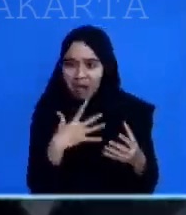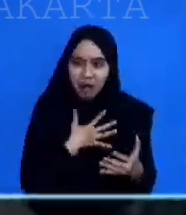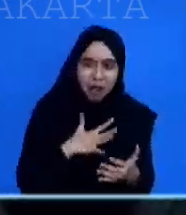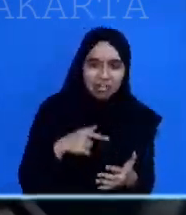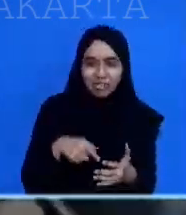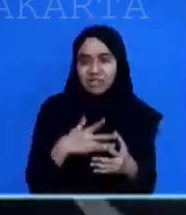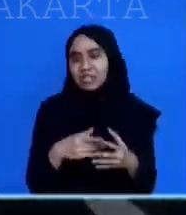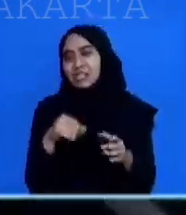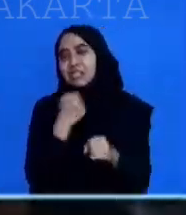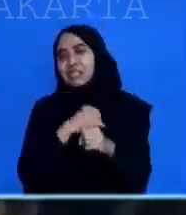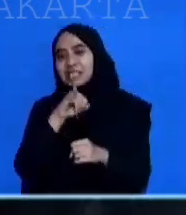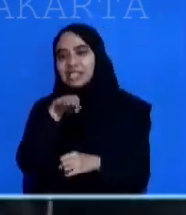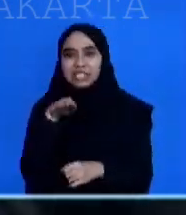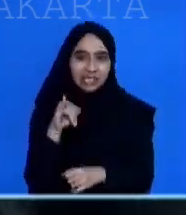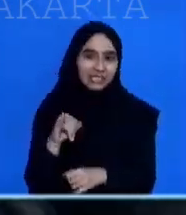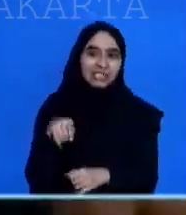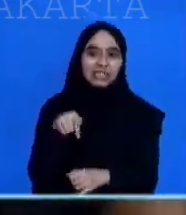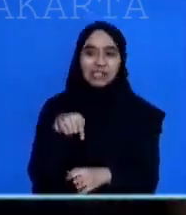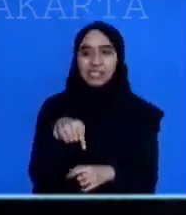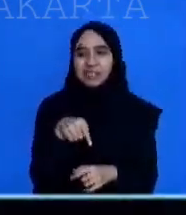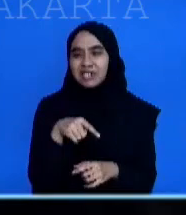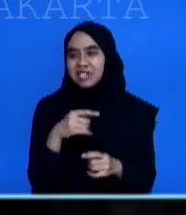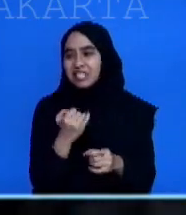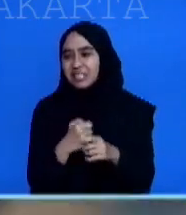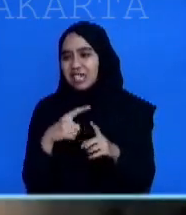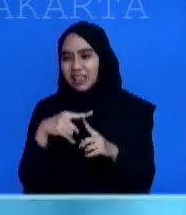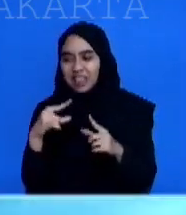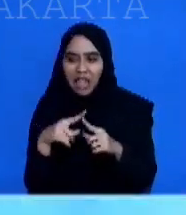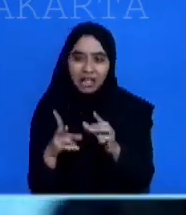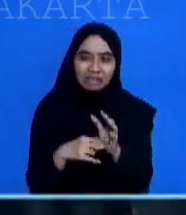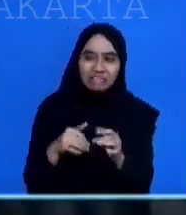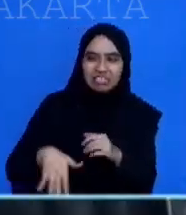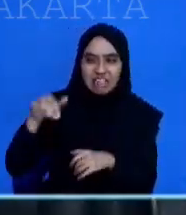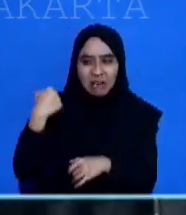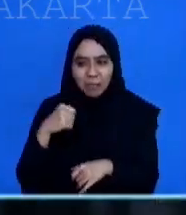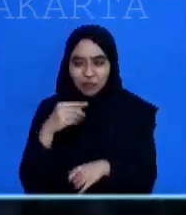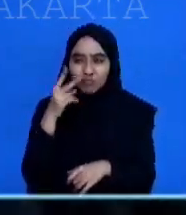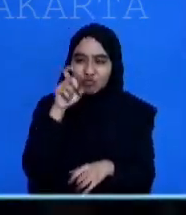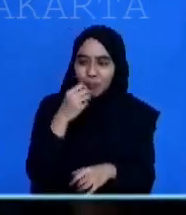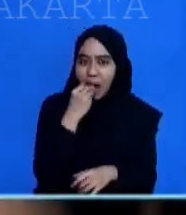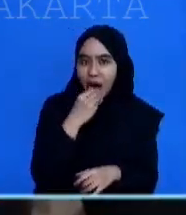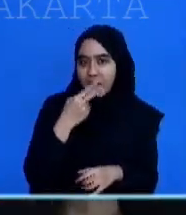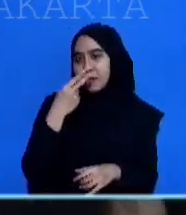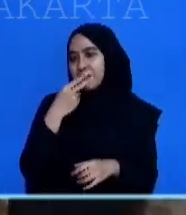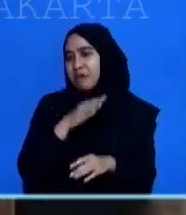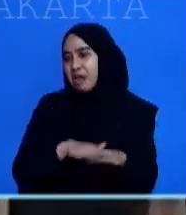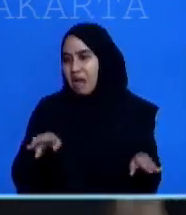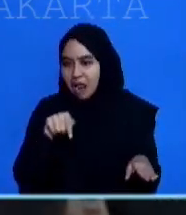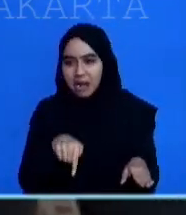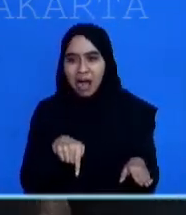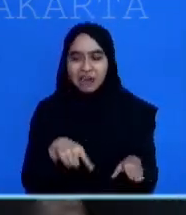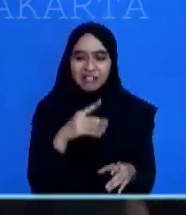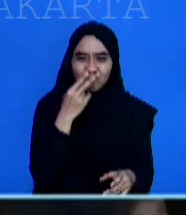gizi ancaman stunting serta pemenuhan kebutuhan makan siang bagi anak pembagian susu gratis ini diawali dengan